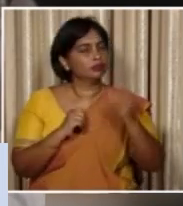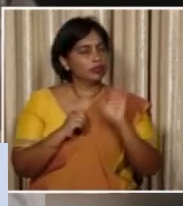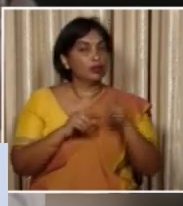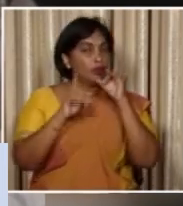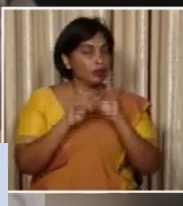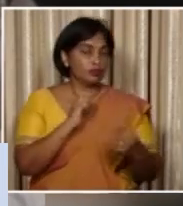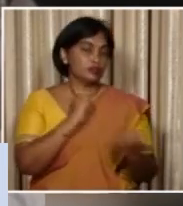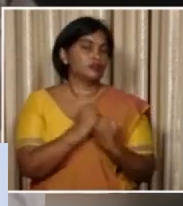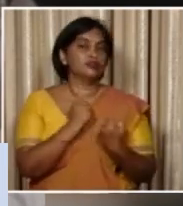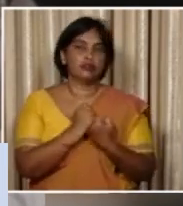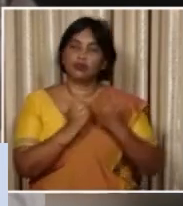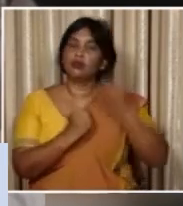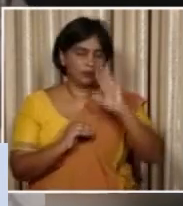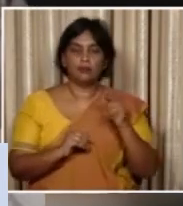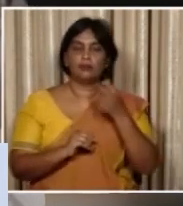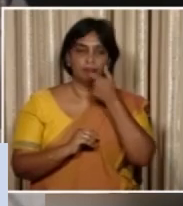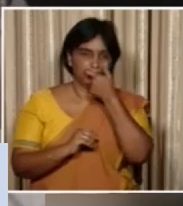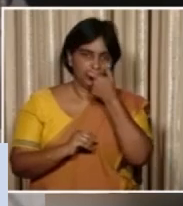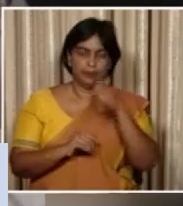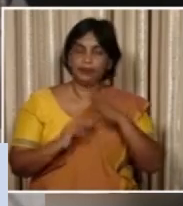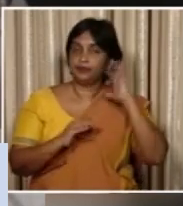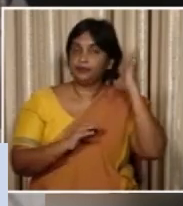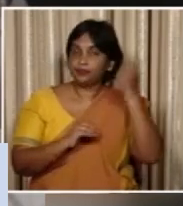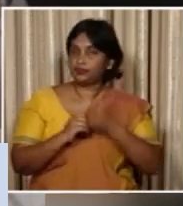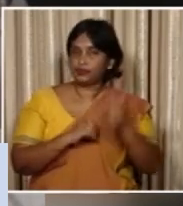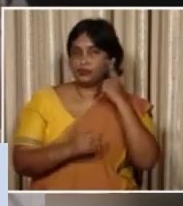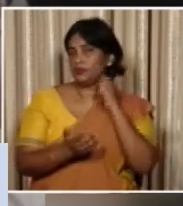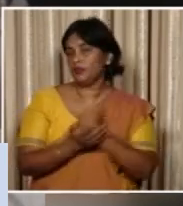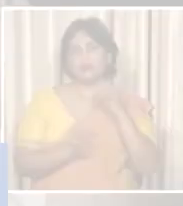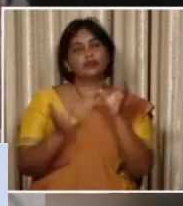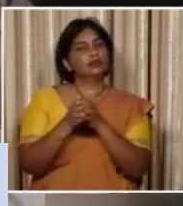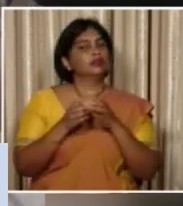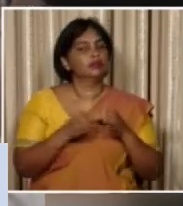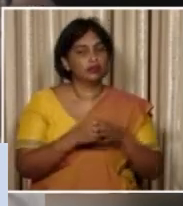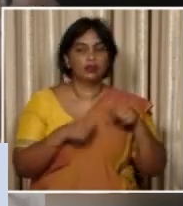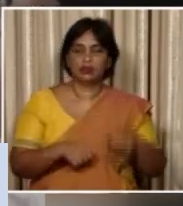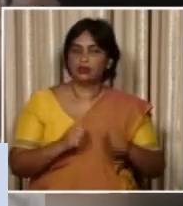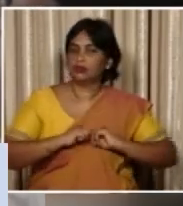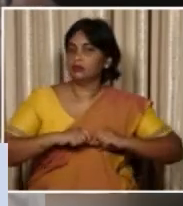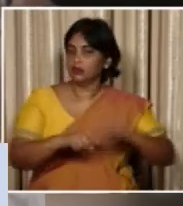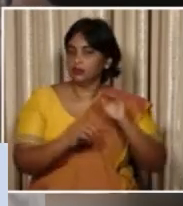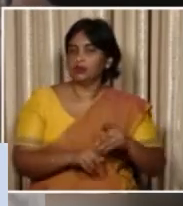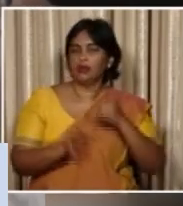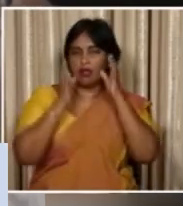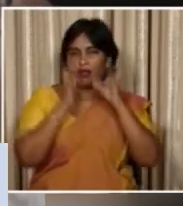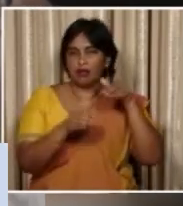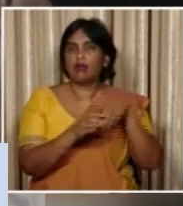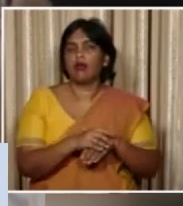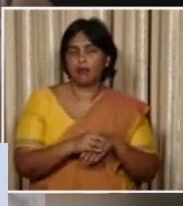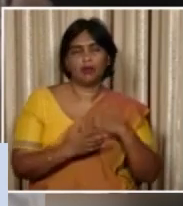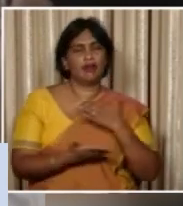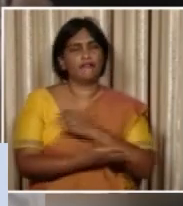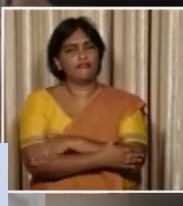එවැනි සහයක් ඉදිරියෙත් අවශ්‍යයි. මේ ප්‍රගතිය ඉවසන්න අමාරු සමහර කණ්ඩායම් අප මේ ගත කරන්නේ අපායේ ඉන්ටර්වල් එකක්